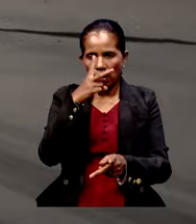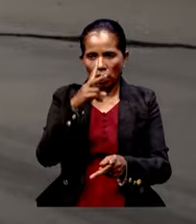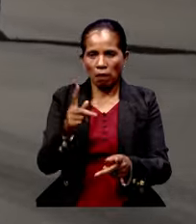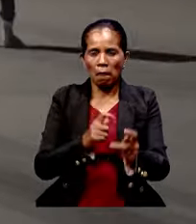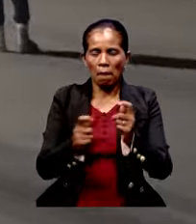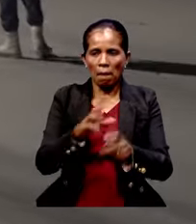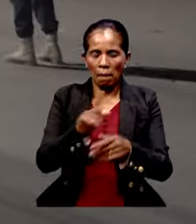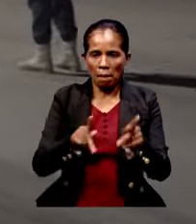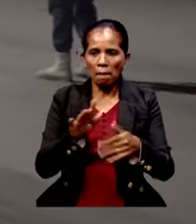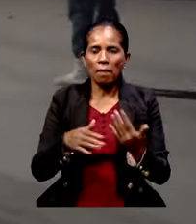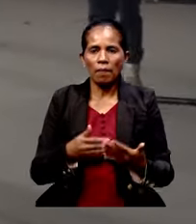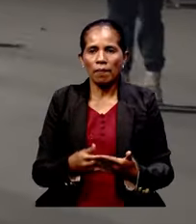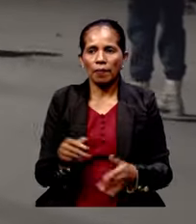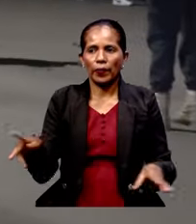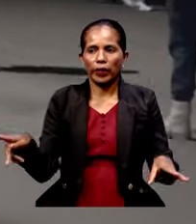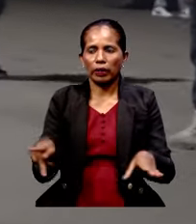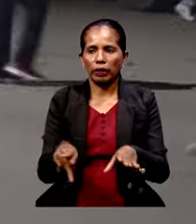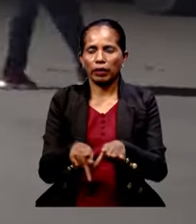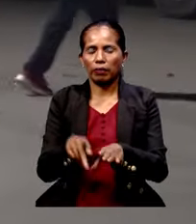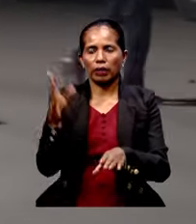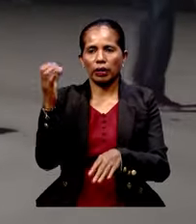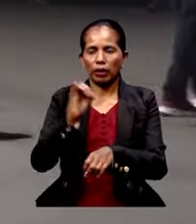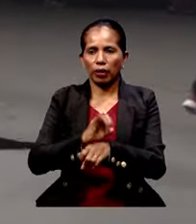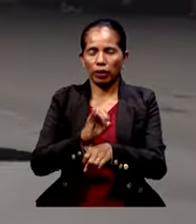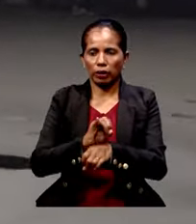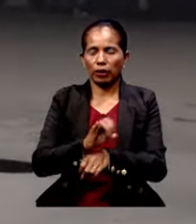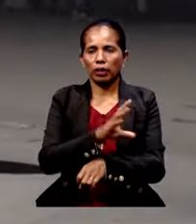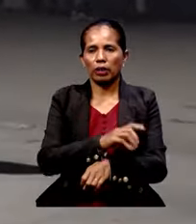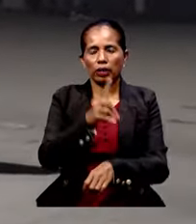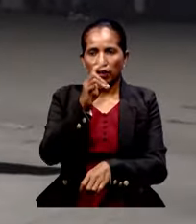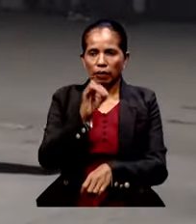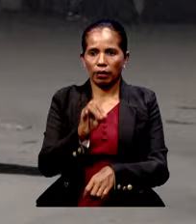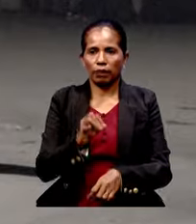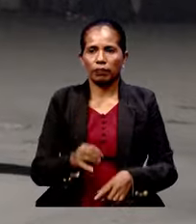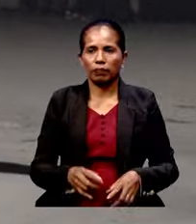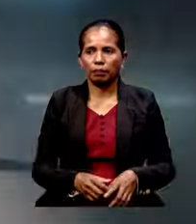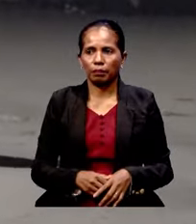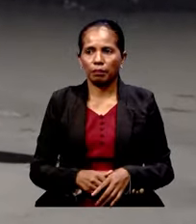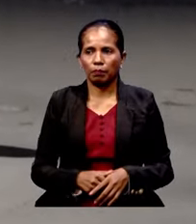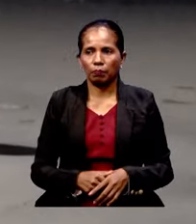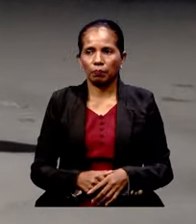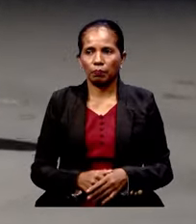no Sida Daung Sira, debe partisipa misa iha igreja no Kapela Sira iha Kapital Dili. João Carlos Marito da Costa, ZMN.